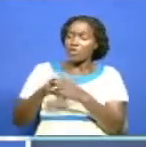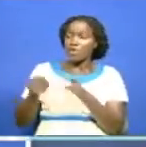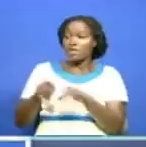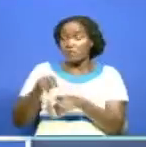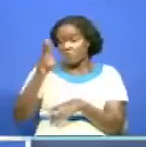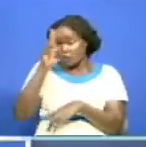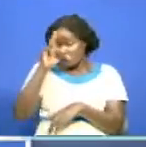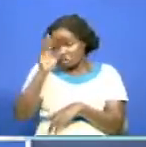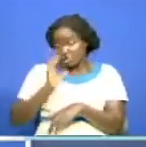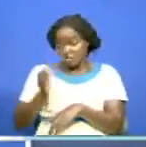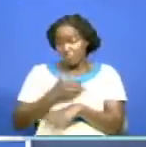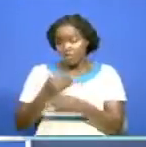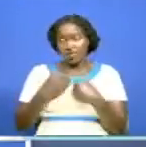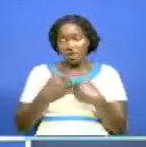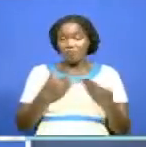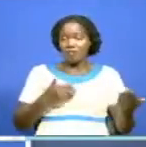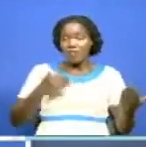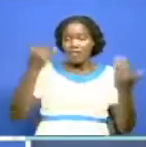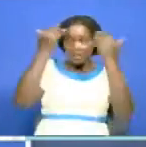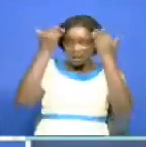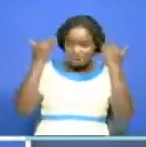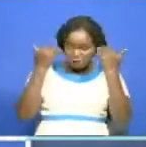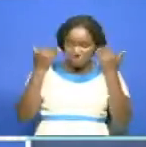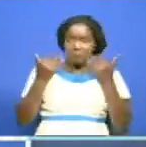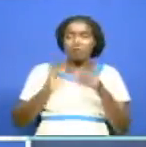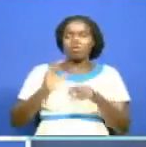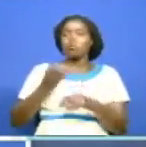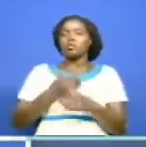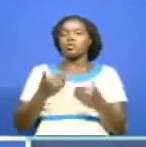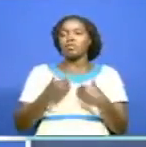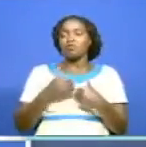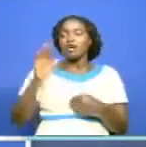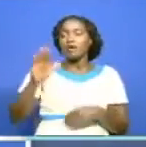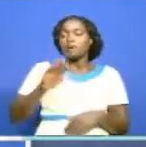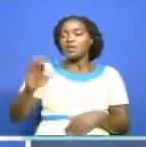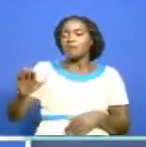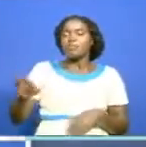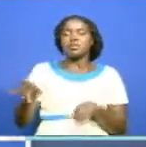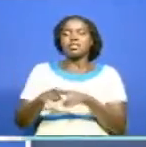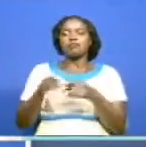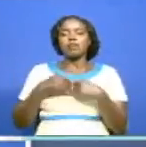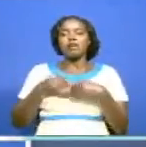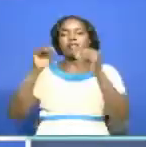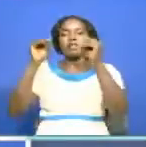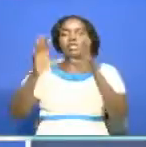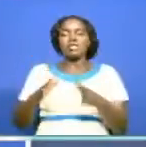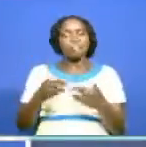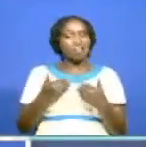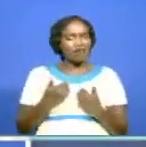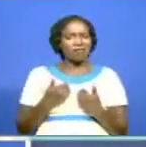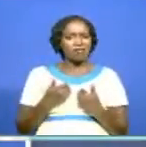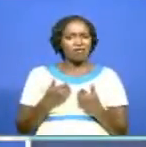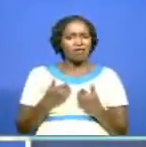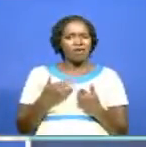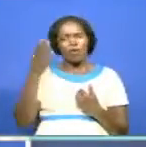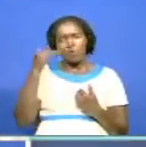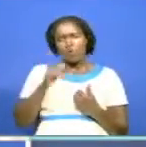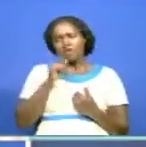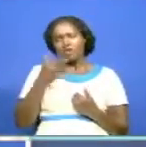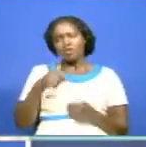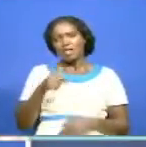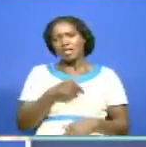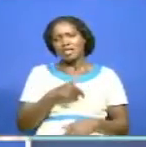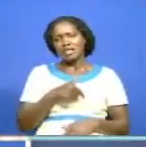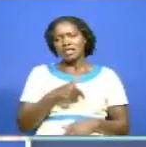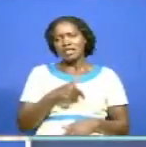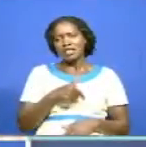na tume, kama kule kotini wako na tume, kama kule parliament wako na tume, walimu wako na tume. Mbona basi sisi